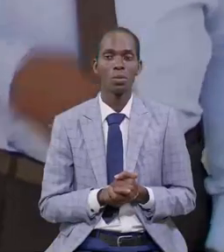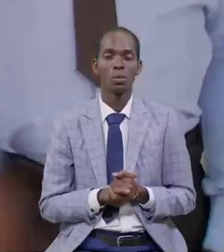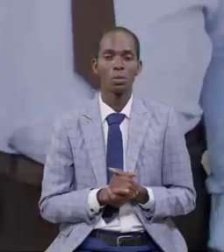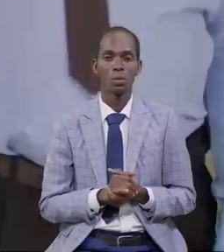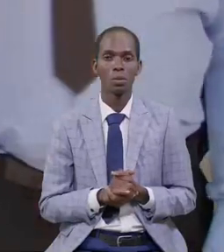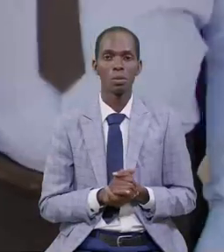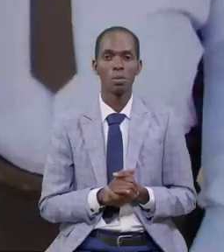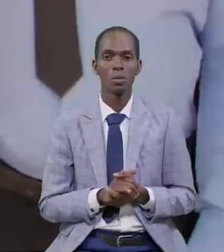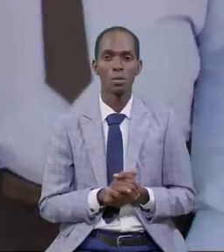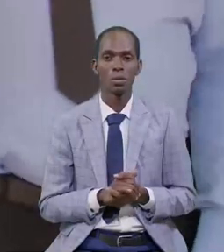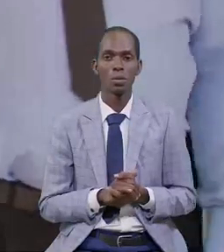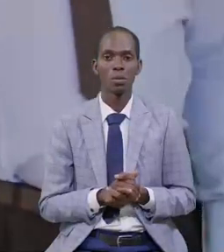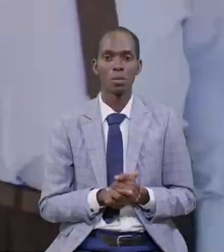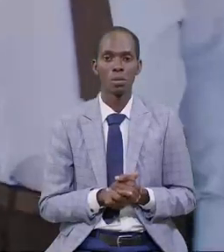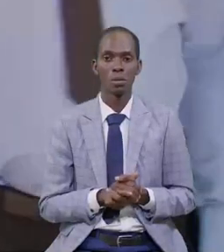Seigneur